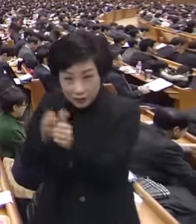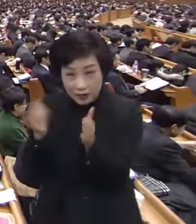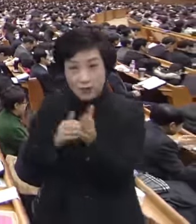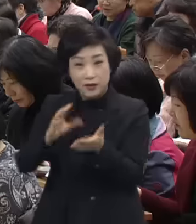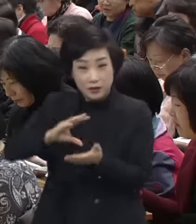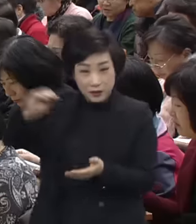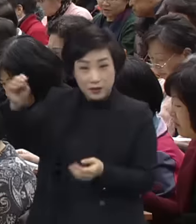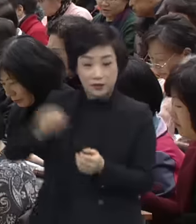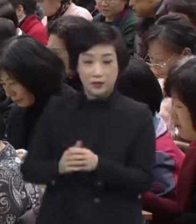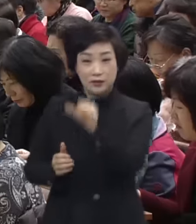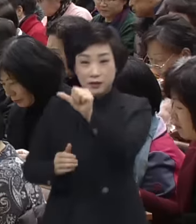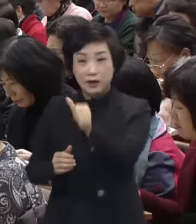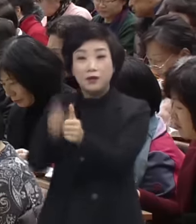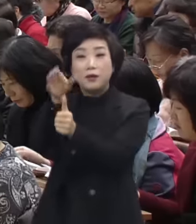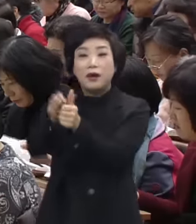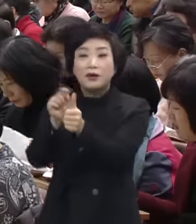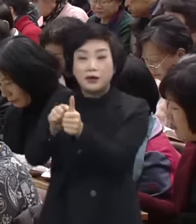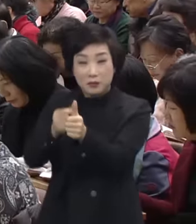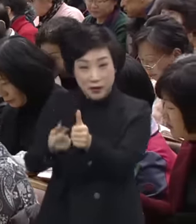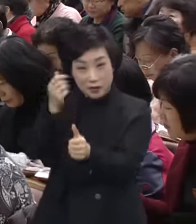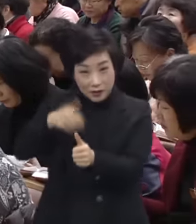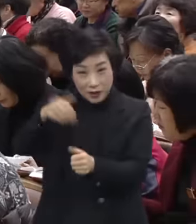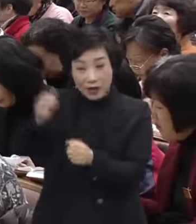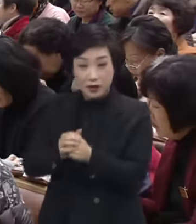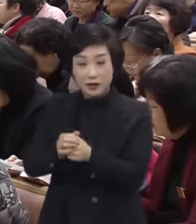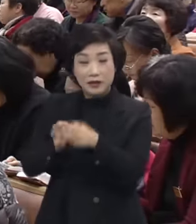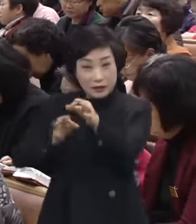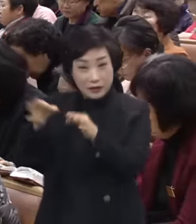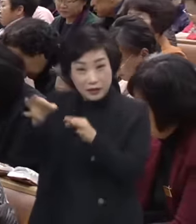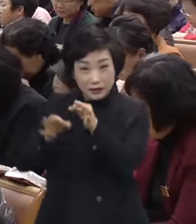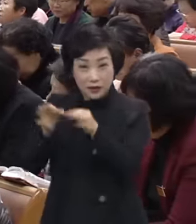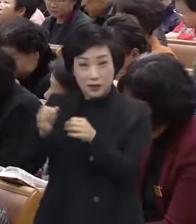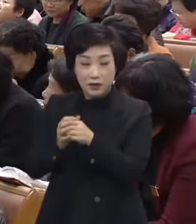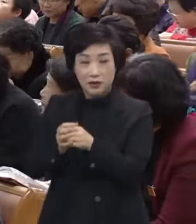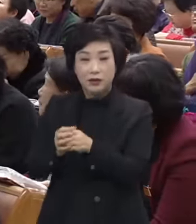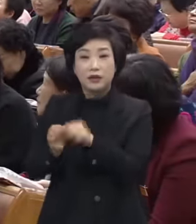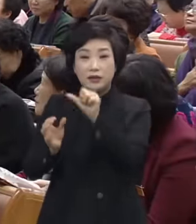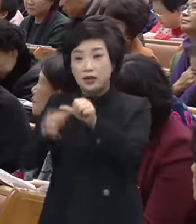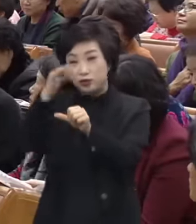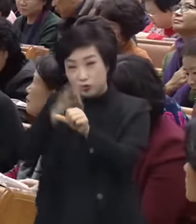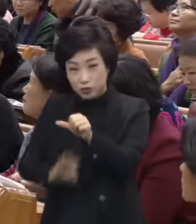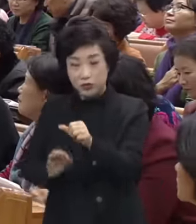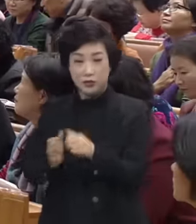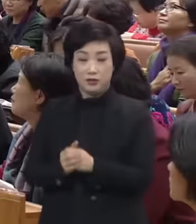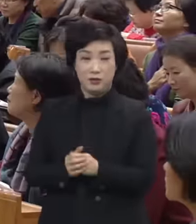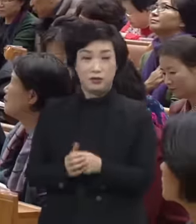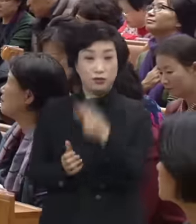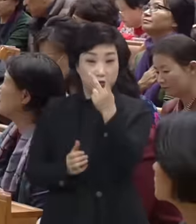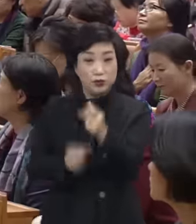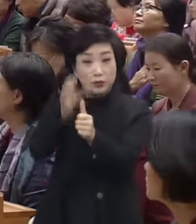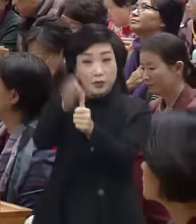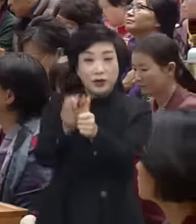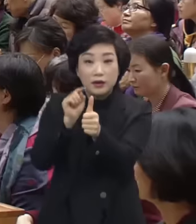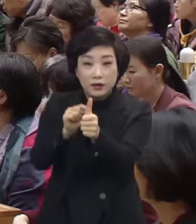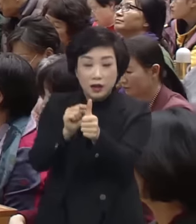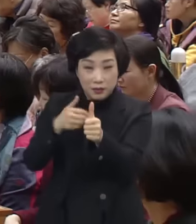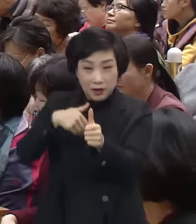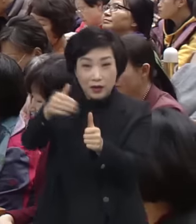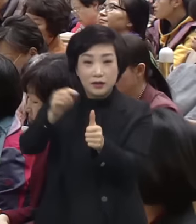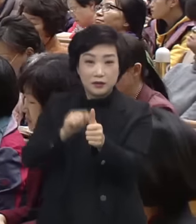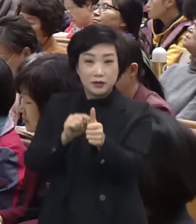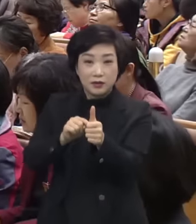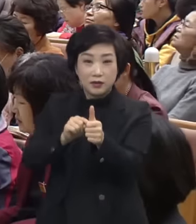떠났더니 다섯 달란트 받은 자는 바로 가서 그곳으로 장사하여 또 다섯 달란트를 남기고 두 달란트 받은 자도